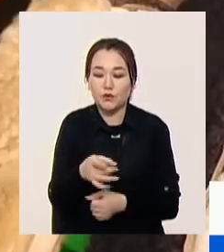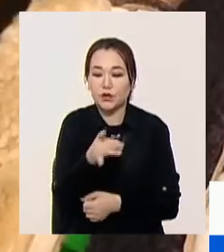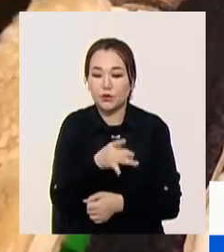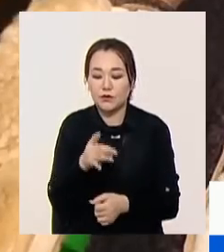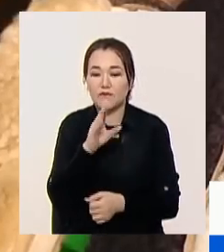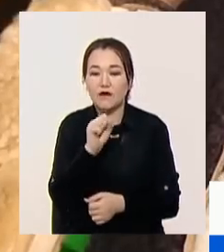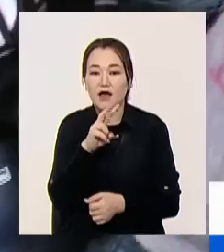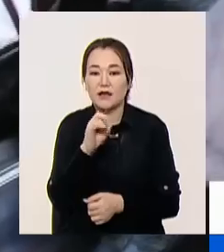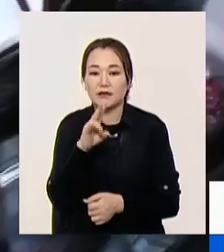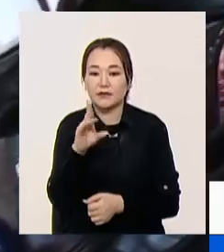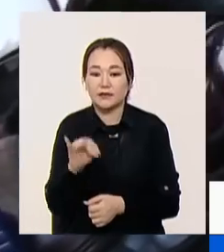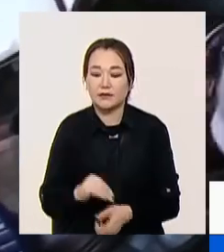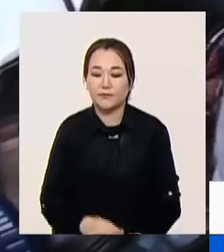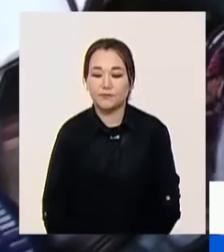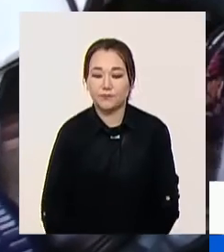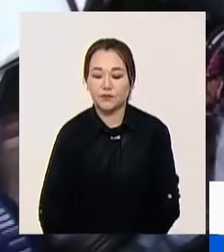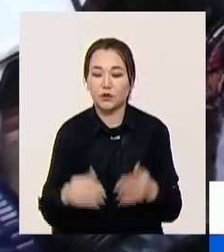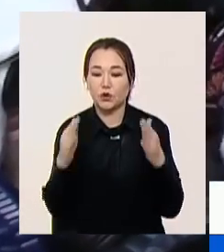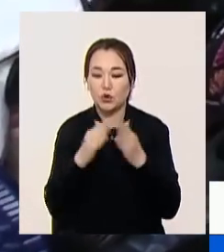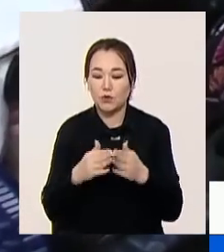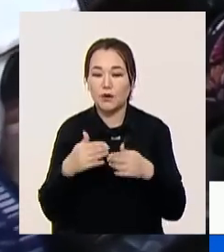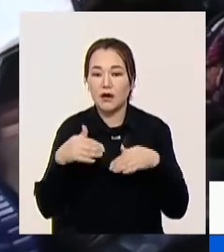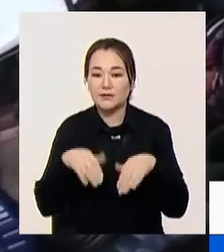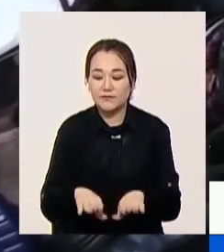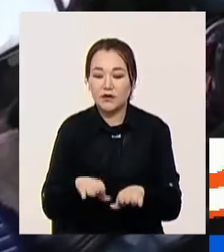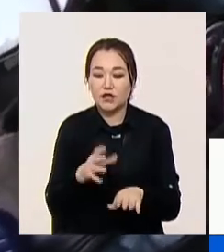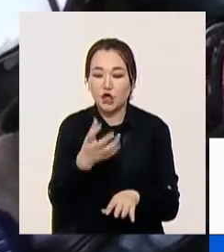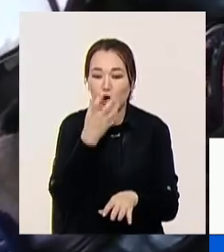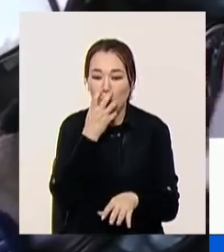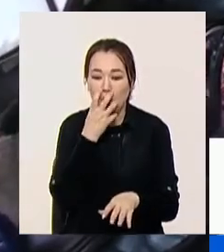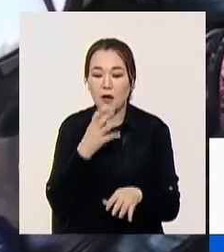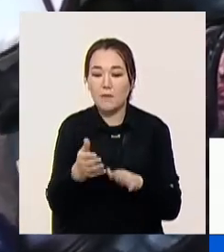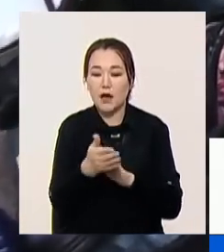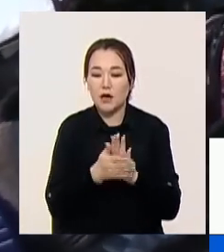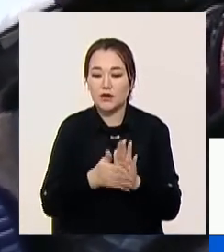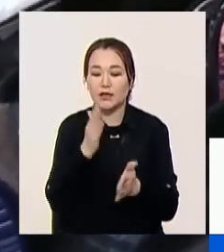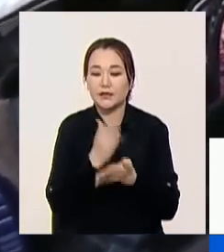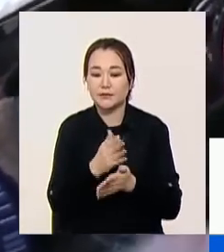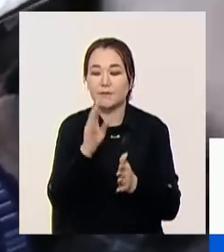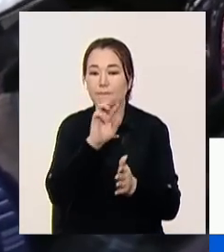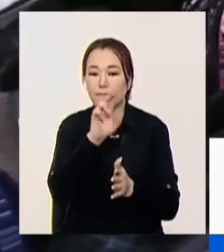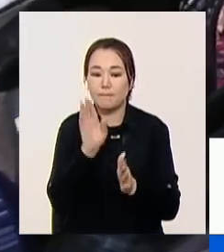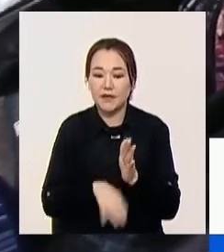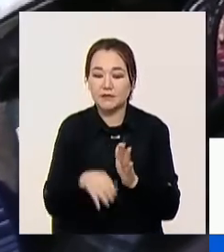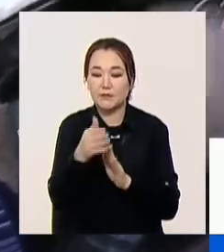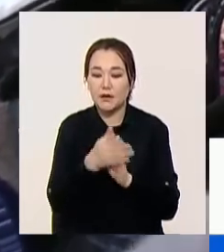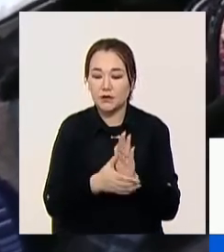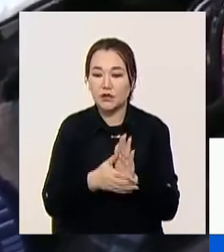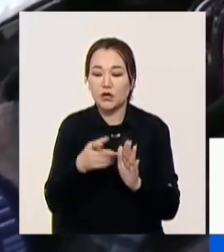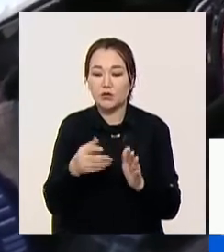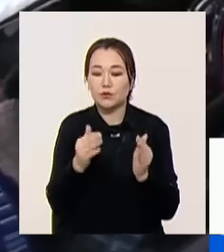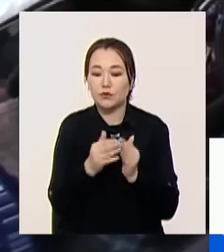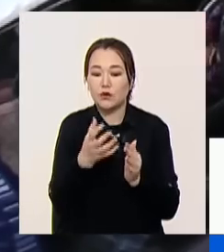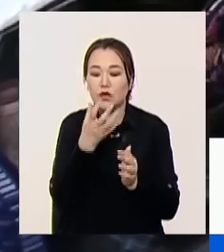– валенки. Дома одевает. Они прям тепленькие, подошвам есть, без подошвы. Они прям на ноги